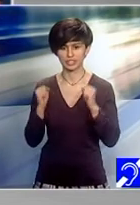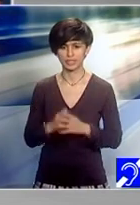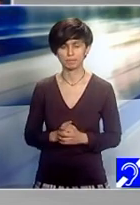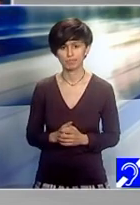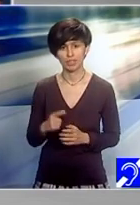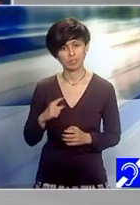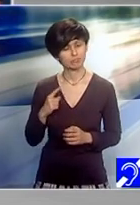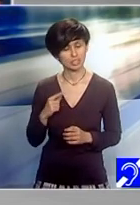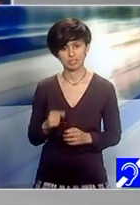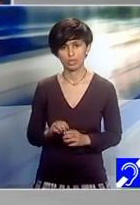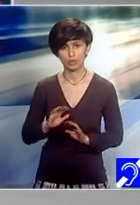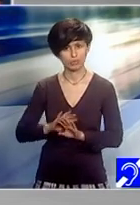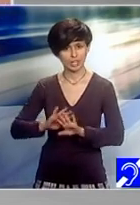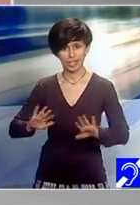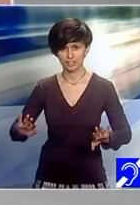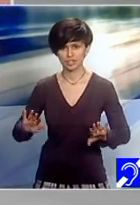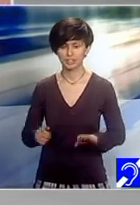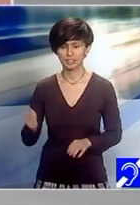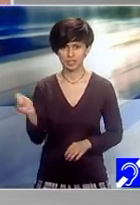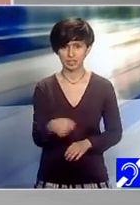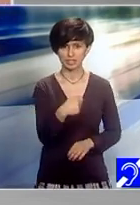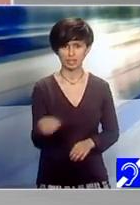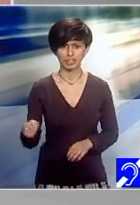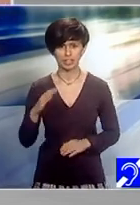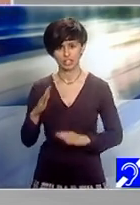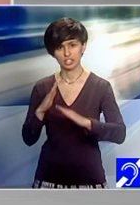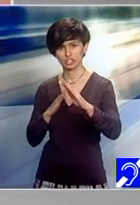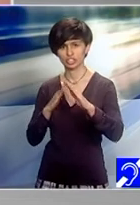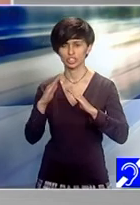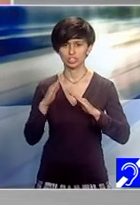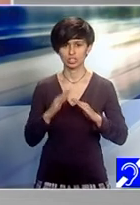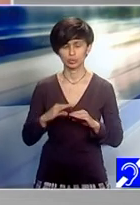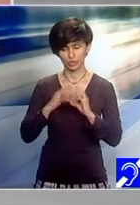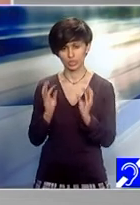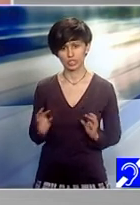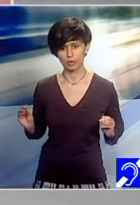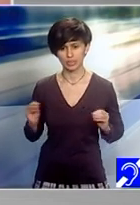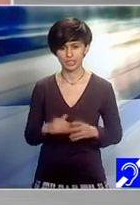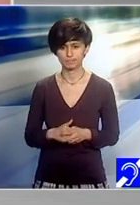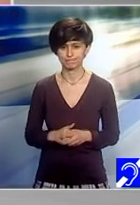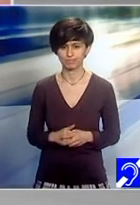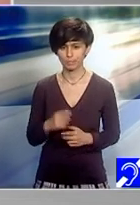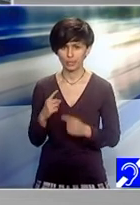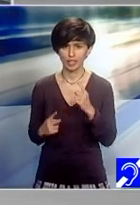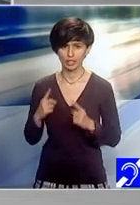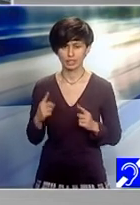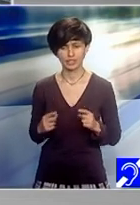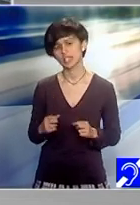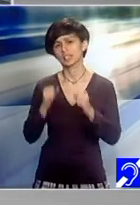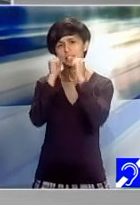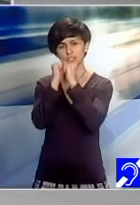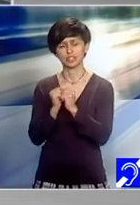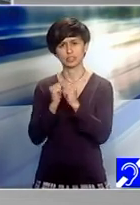România. Sunt excepții. Asta vreau să zic. Dacă gimnastica era la modă înainte, acum parcă